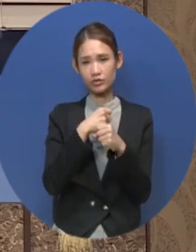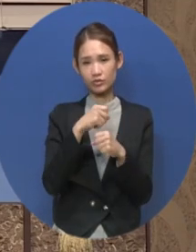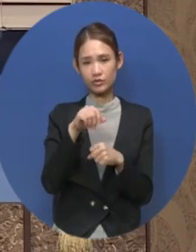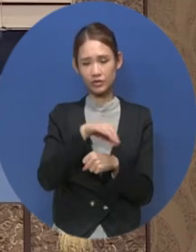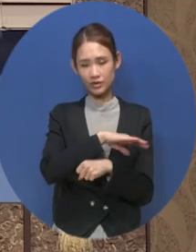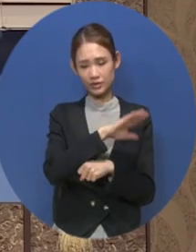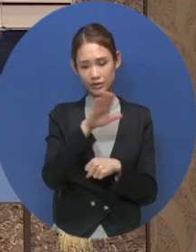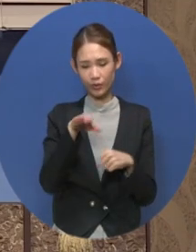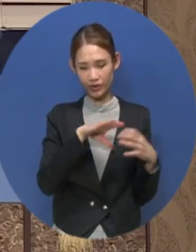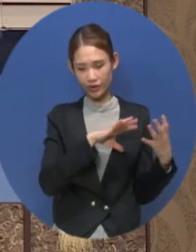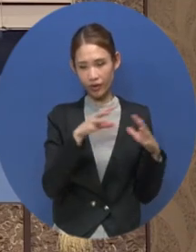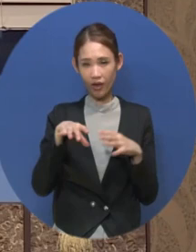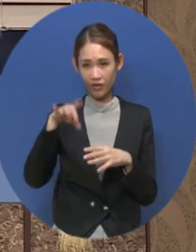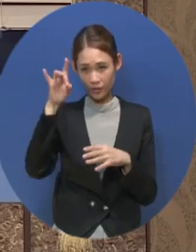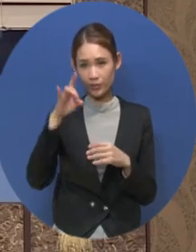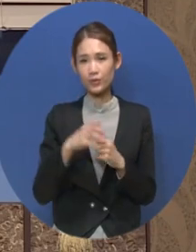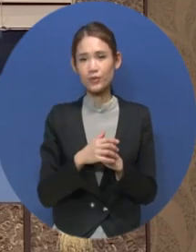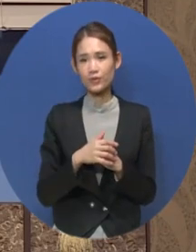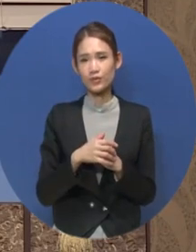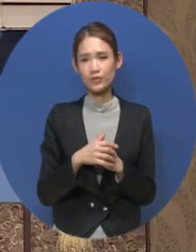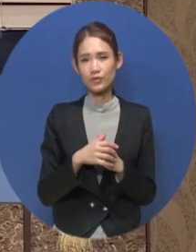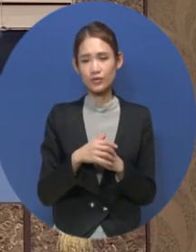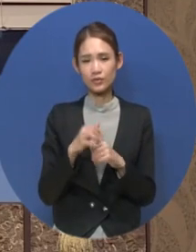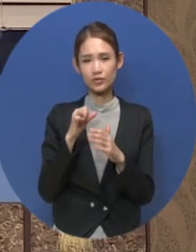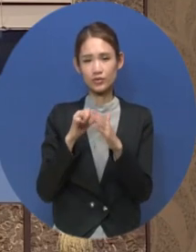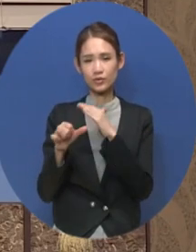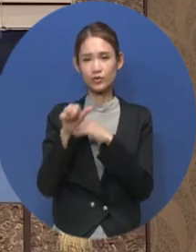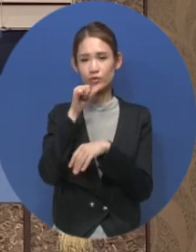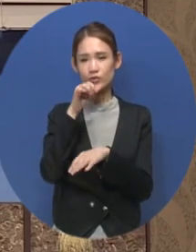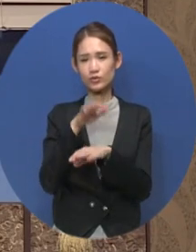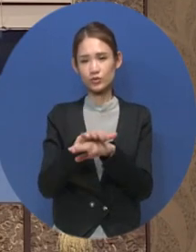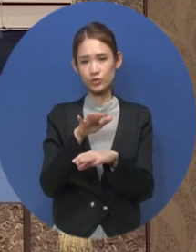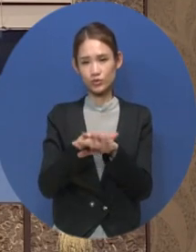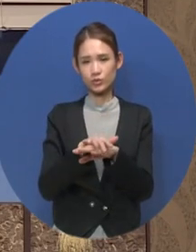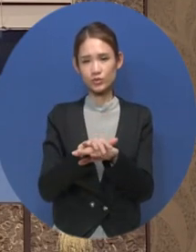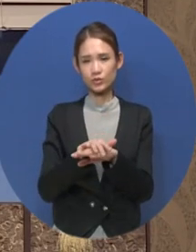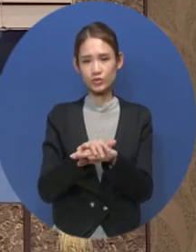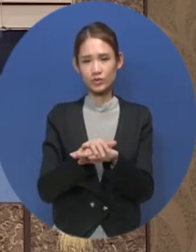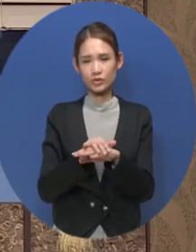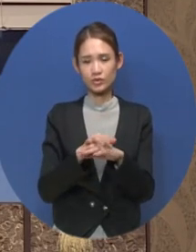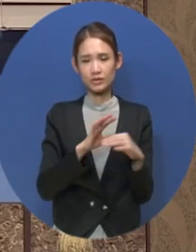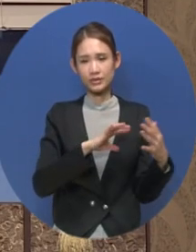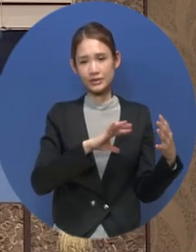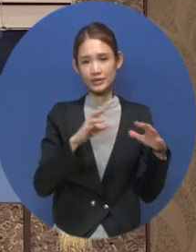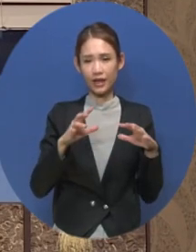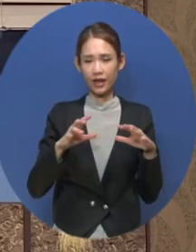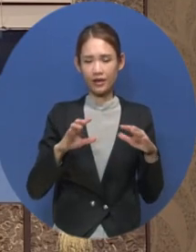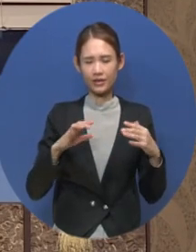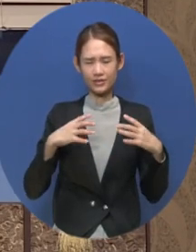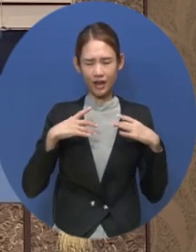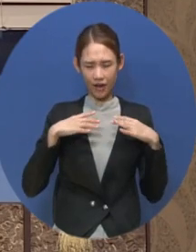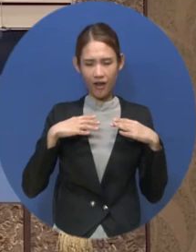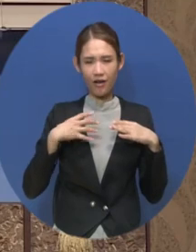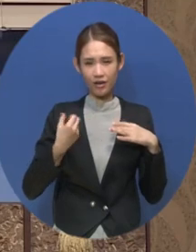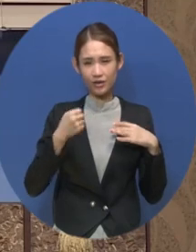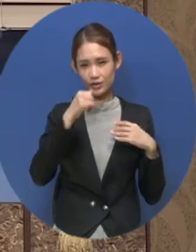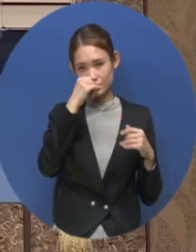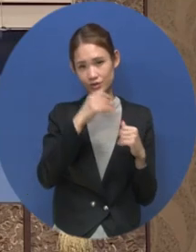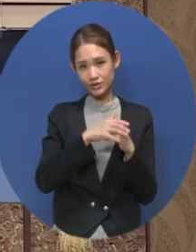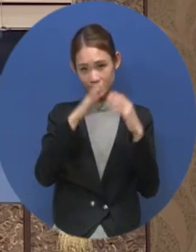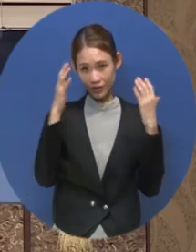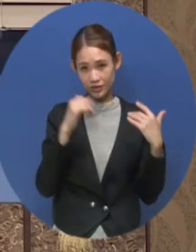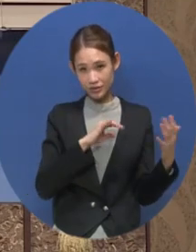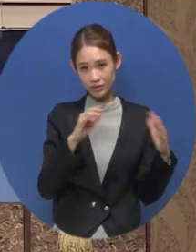세계 최초이고요. 예. 그래서 선수촌이 또 만들어지는 것도 저희 선수들의 세계적인 자랑입니다. 그래서 네. 전 세계 선수들은